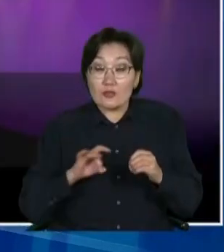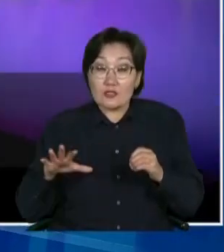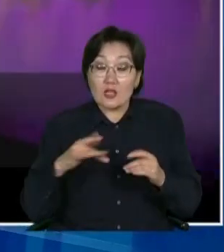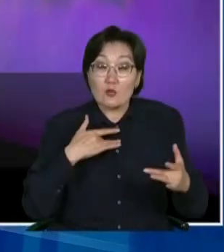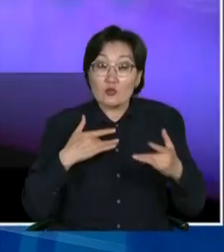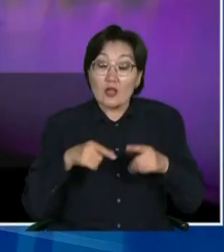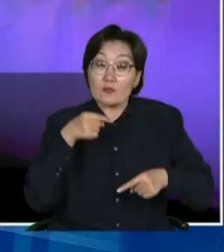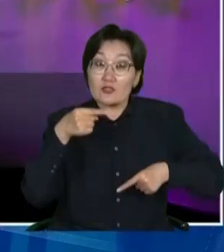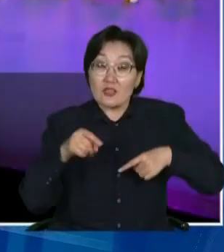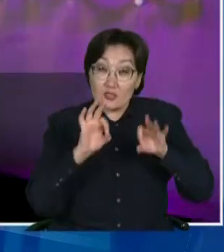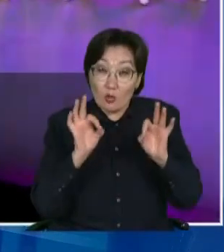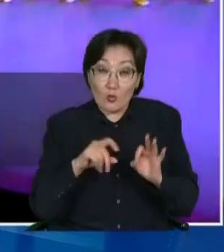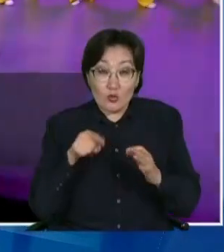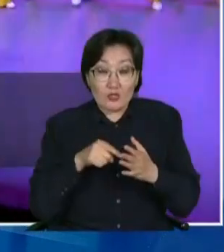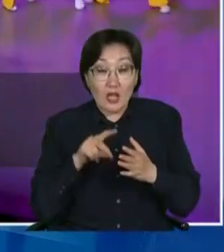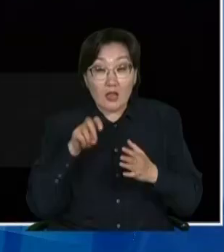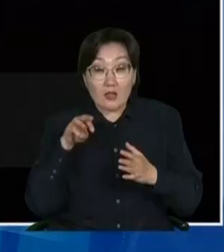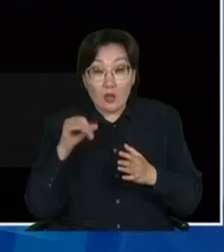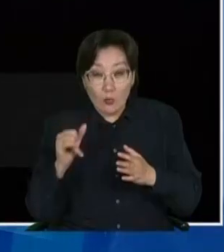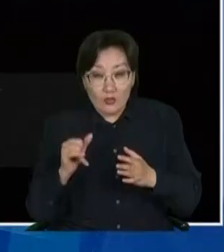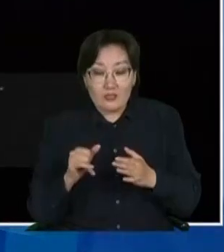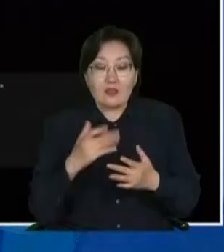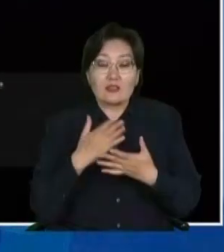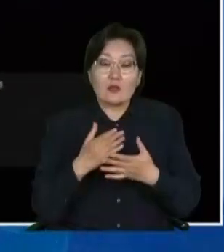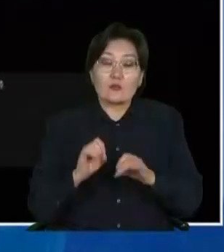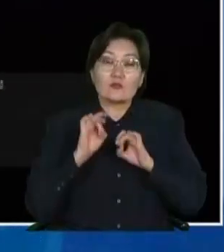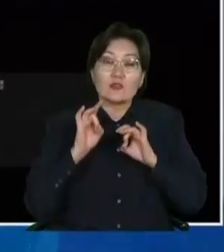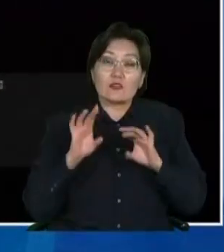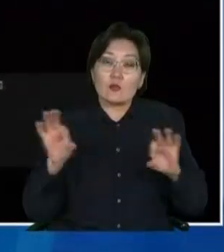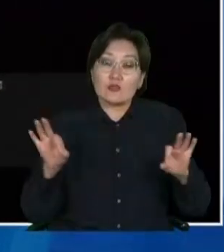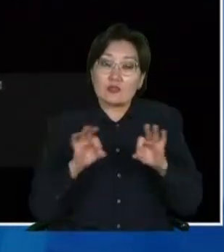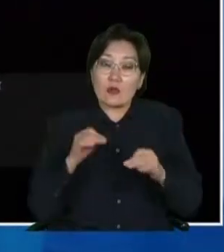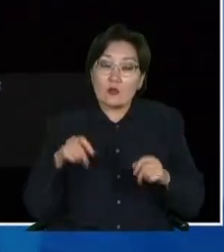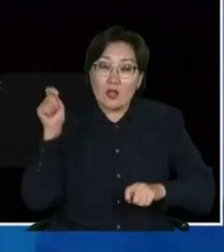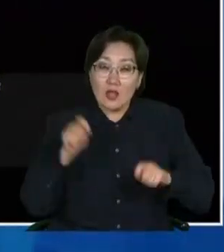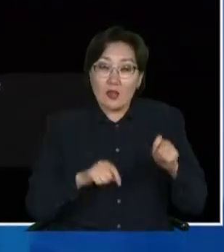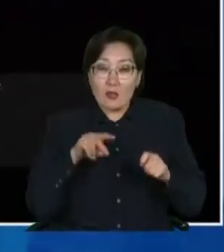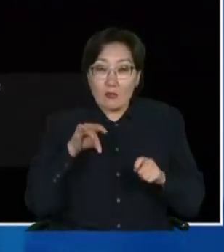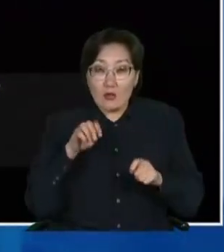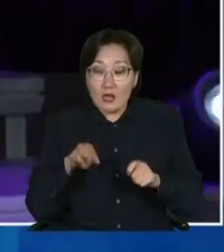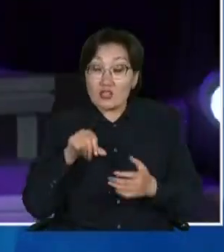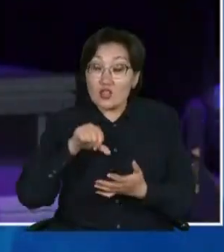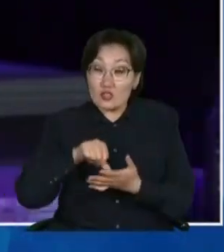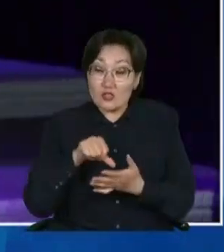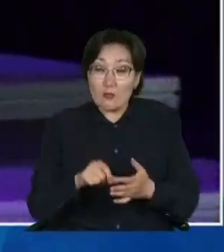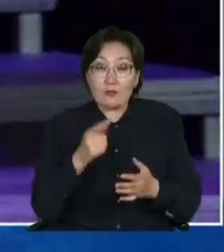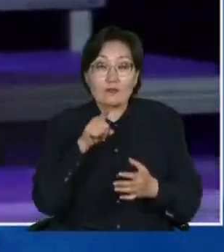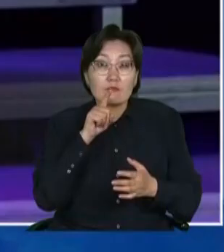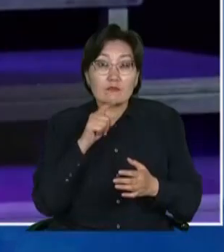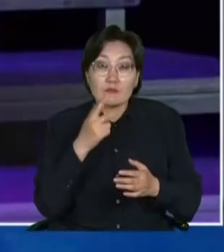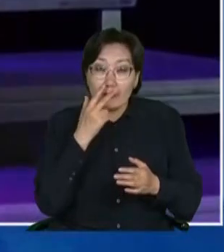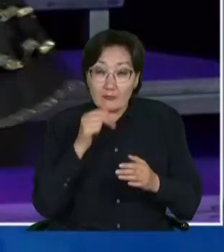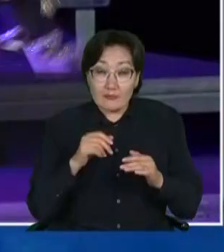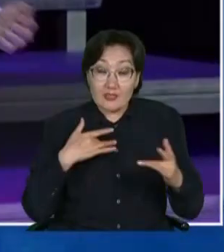Театре традиционного искусства Алатау состоялся яркий музыкальный фестиваль «Хвалам арт». В нем приняли участие маленькие артисты,